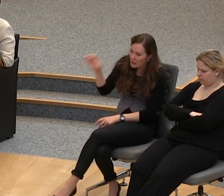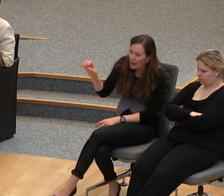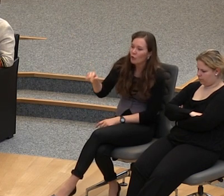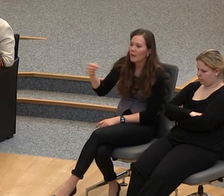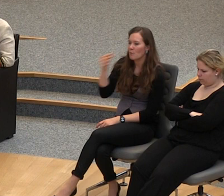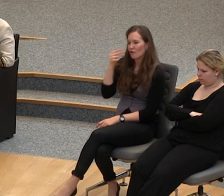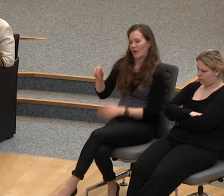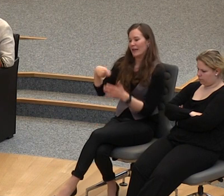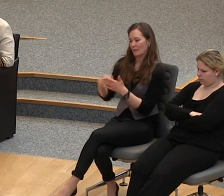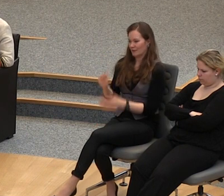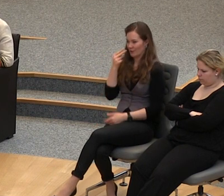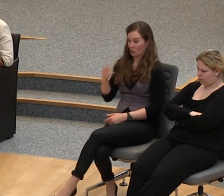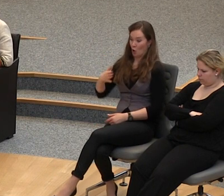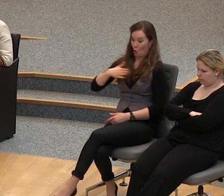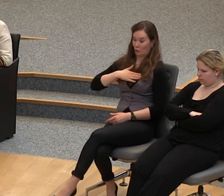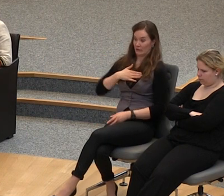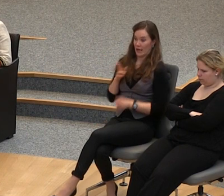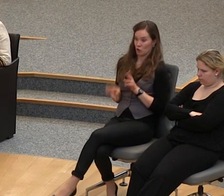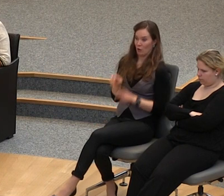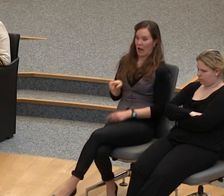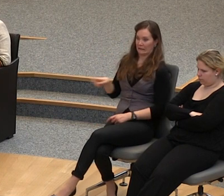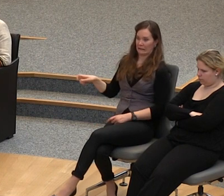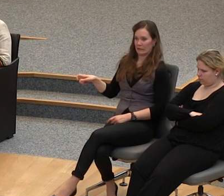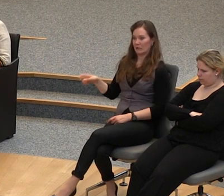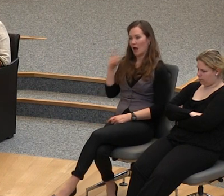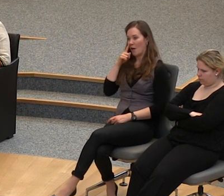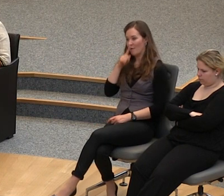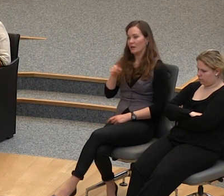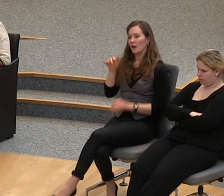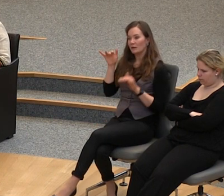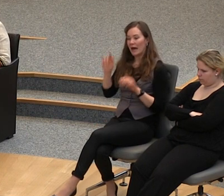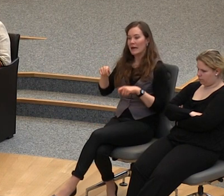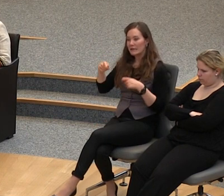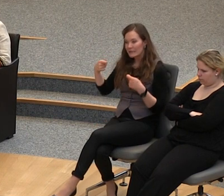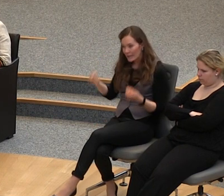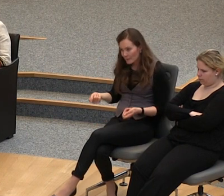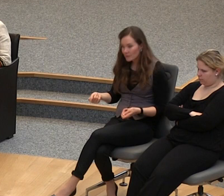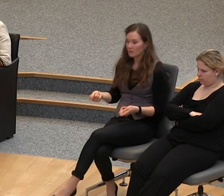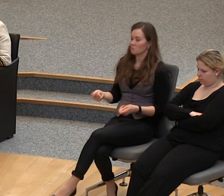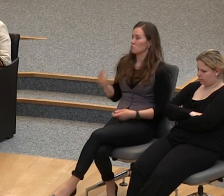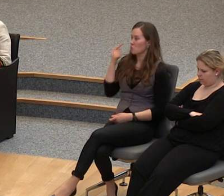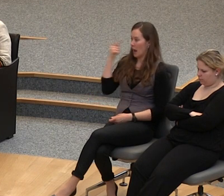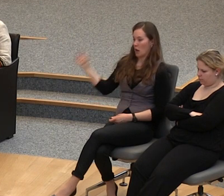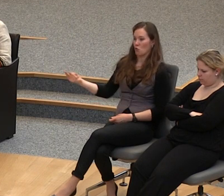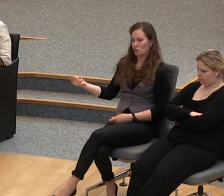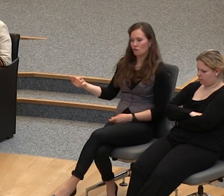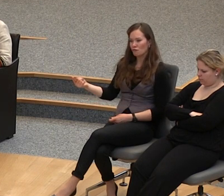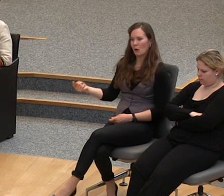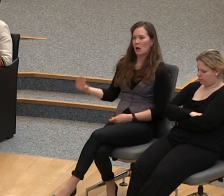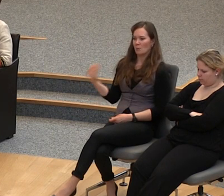ankommen. Unsere Juristen, soweit es da etwas Objektives gibt, ehrlich war, sind der